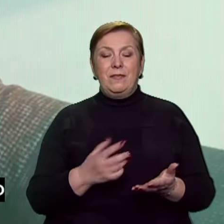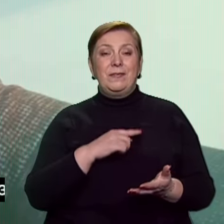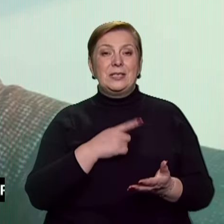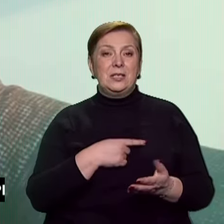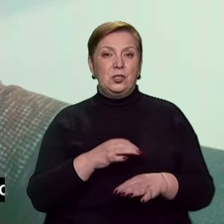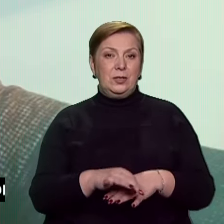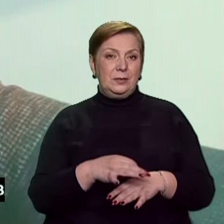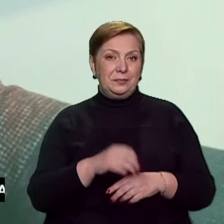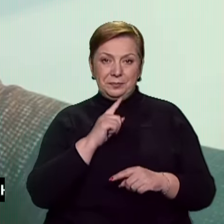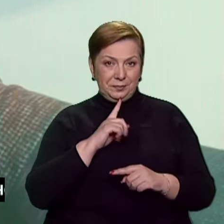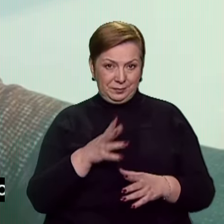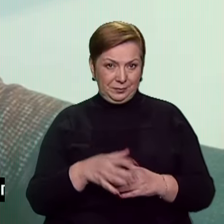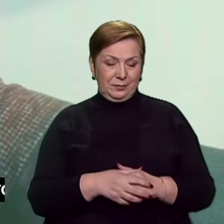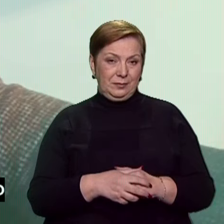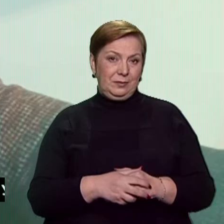фізичних